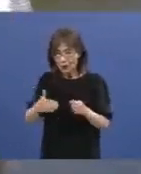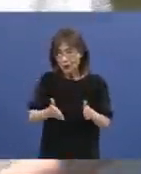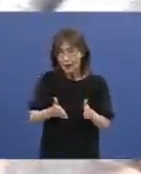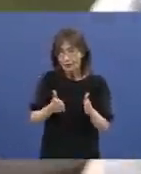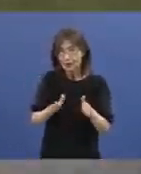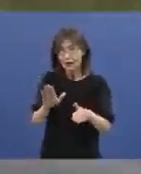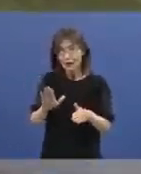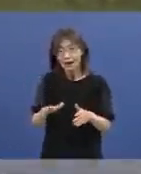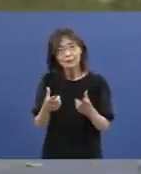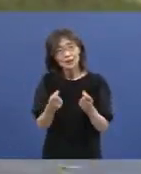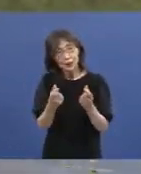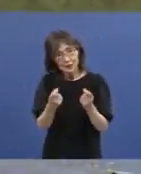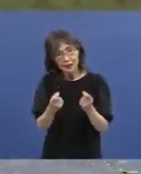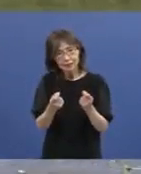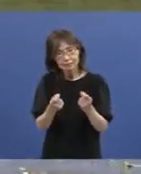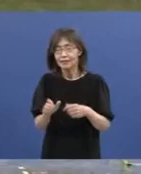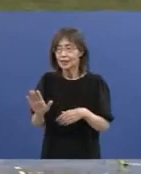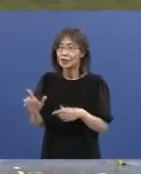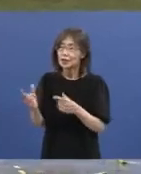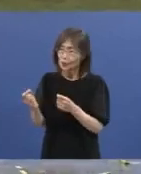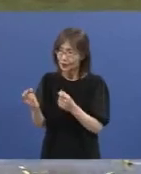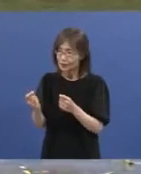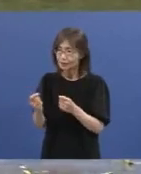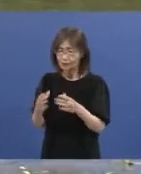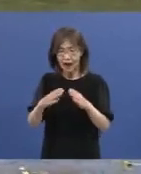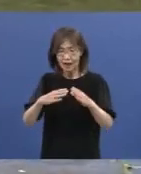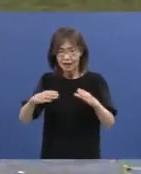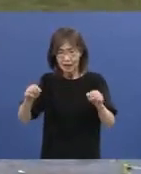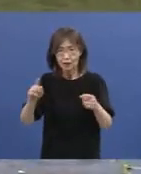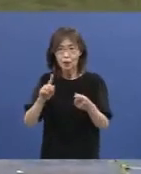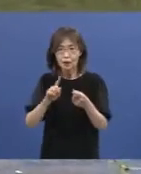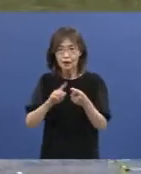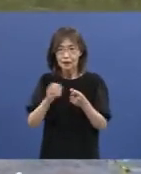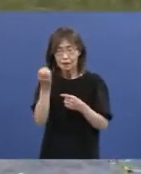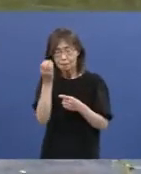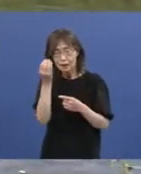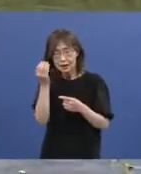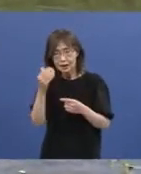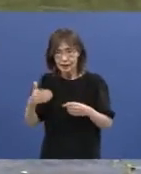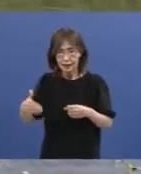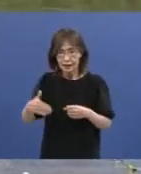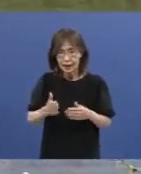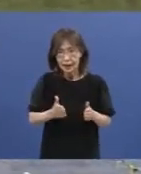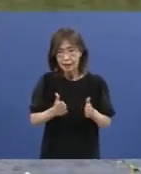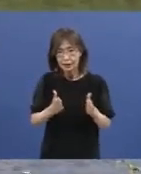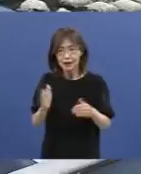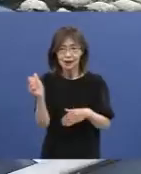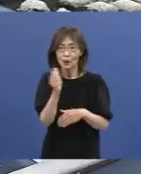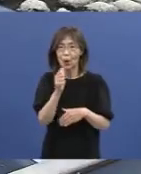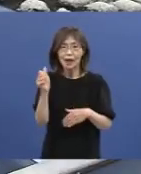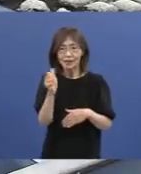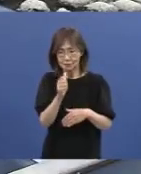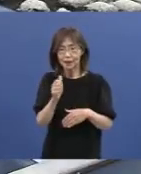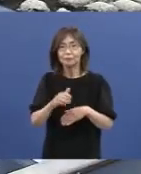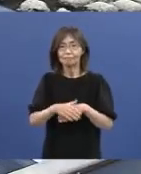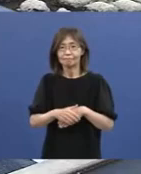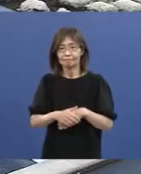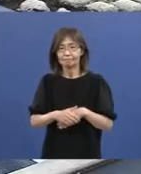が。 はい、ありますよ。全国的に珍しい魚道を紹介します。 はい、お願いします。